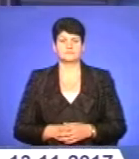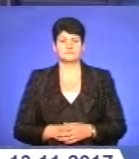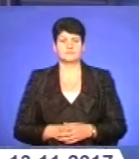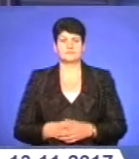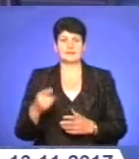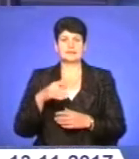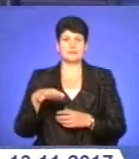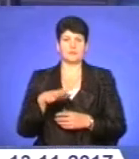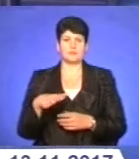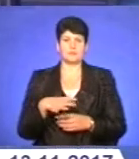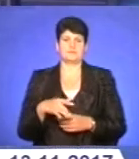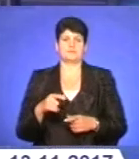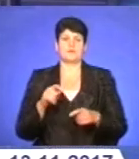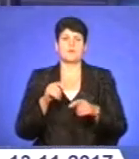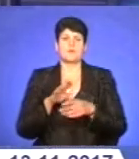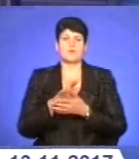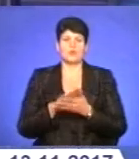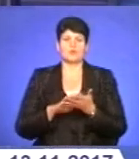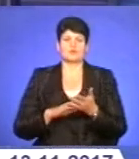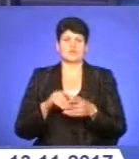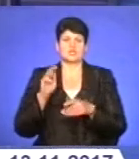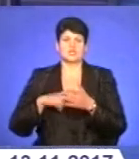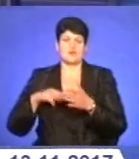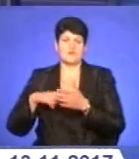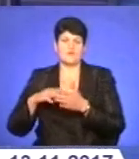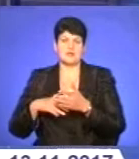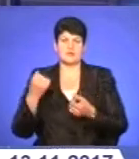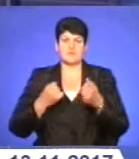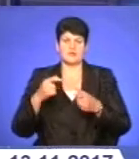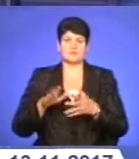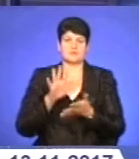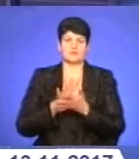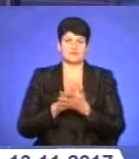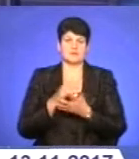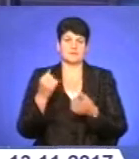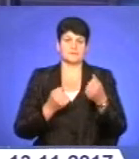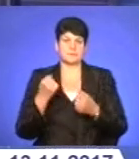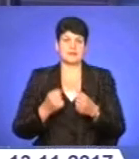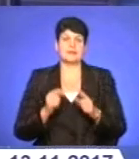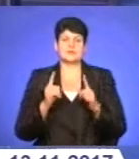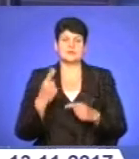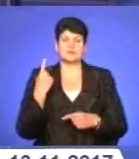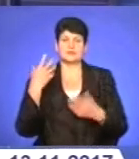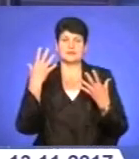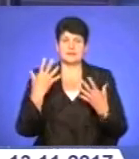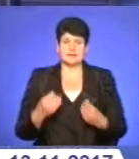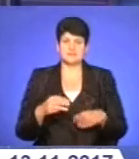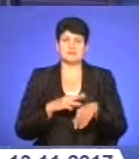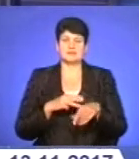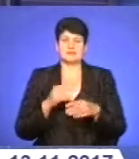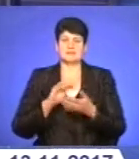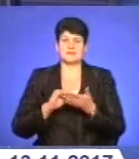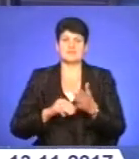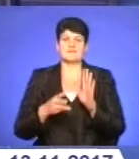На Тернопільщині патрульні продовжують штрафувати водіїв агрофірм за забруднення автошляхів. Лише за один день правоохоронці склали